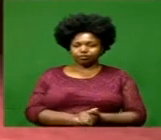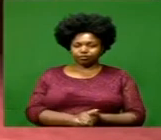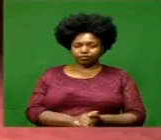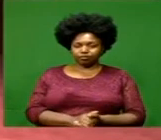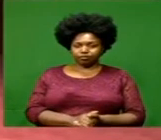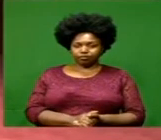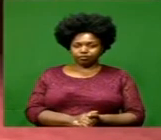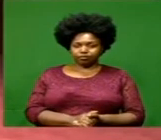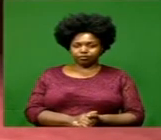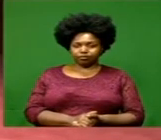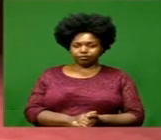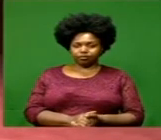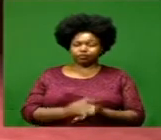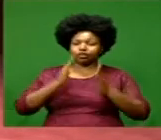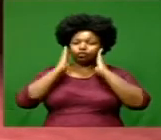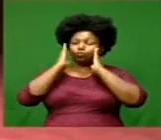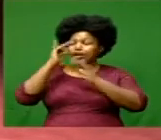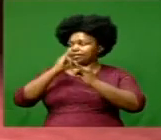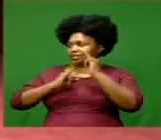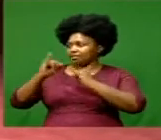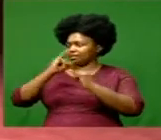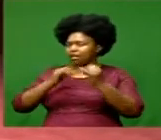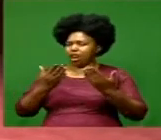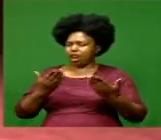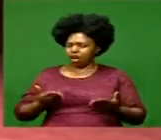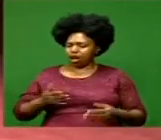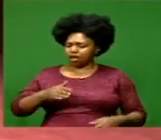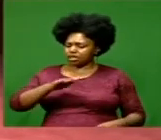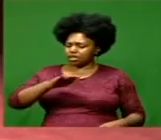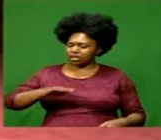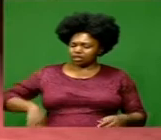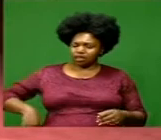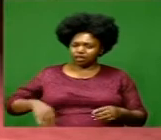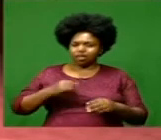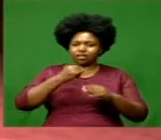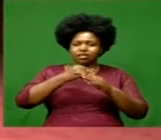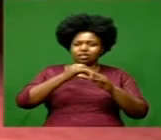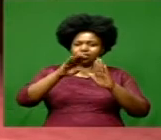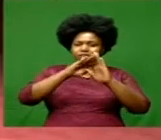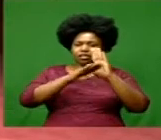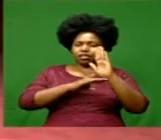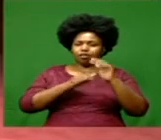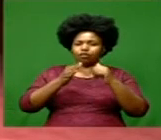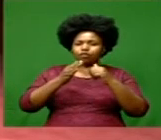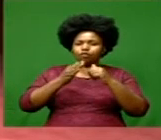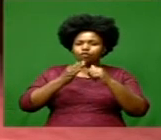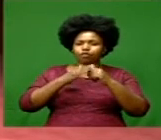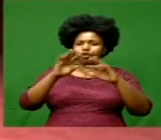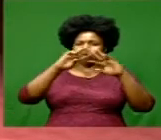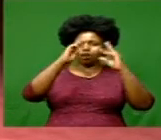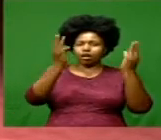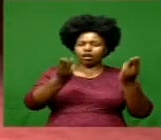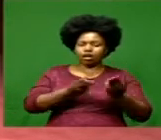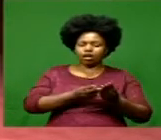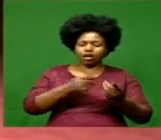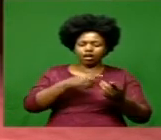Sislango semnigati sa selle lege pansi elushweni le mawele liege li kishwe in sangano leangame lege li po